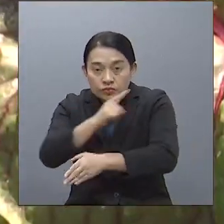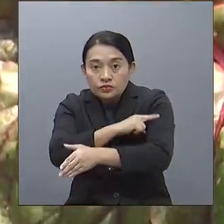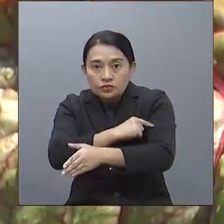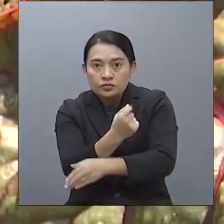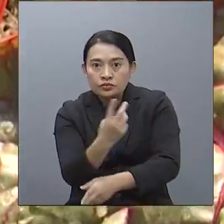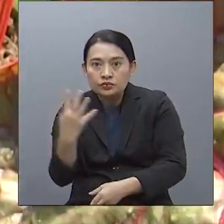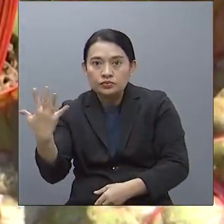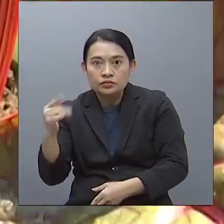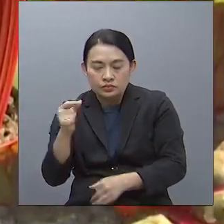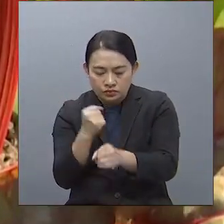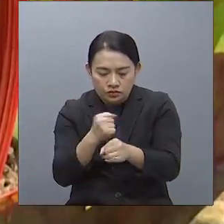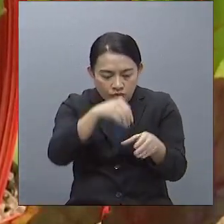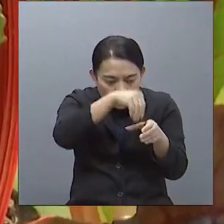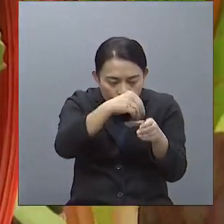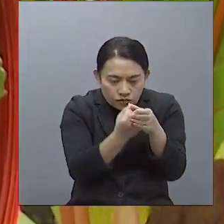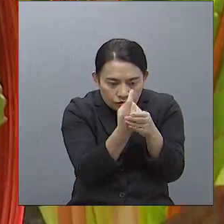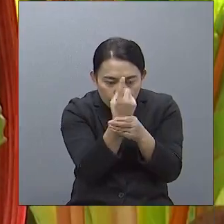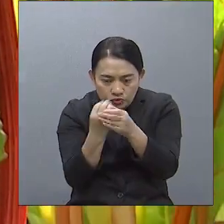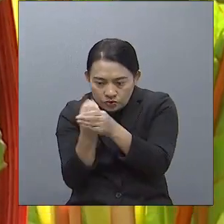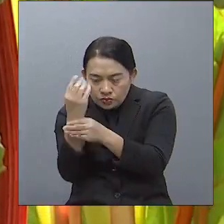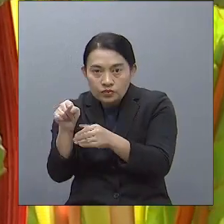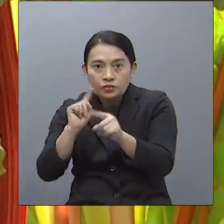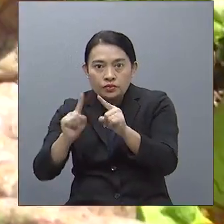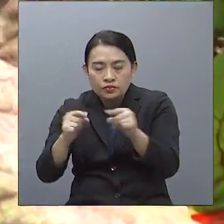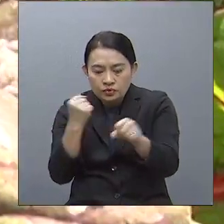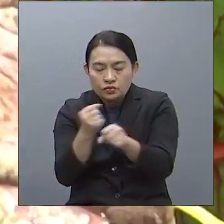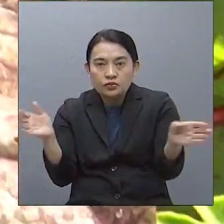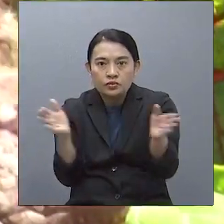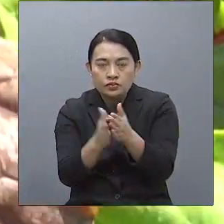คู่กันไปกับการทำเป็นโบรกเกอร์ซื้อขายหุ้นอย่างเงี้ยครับ